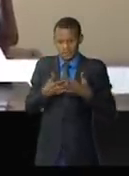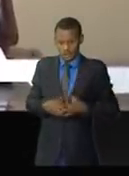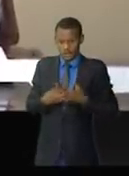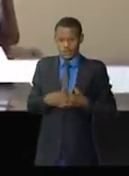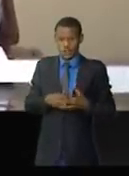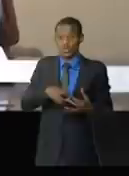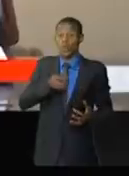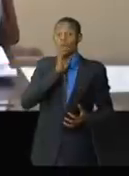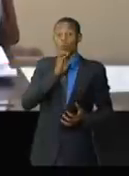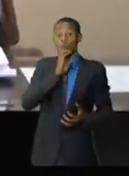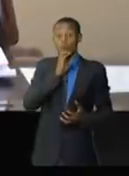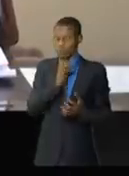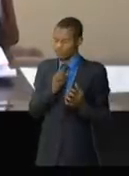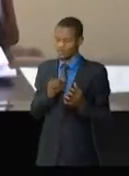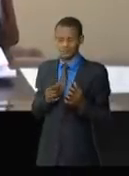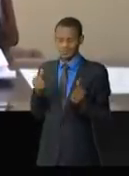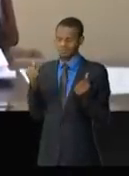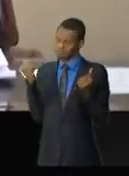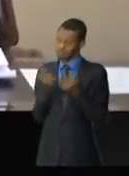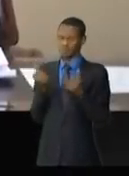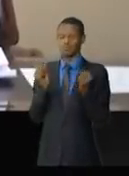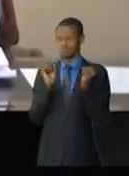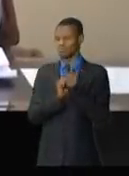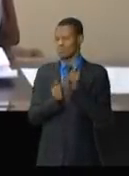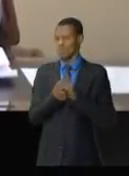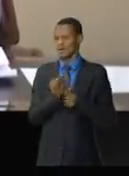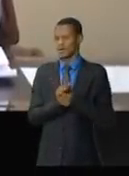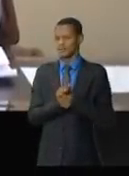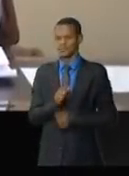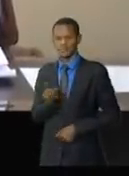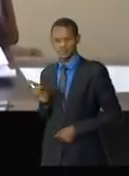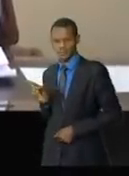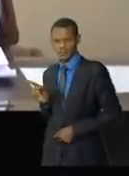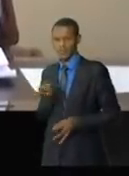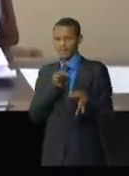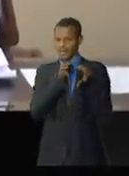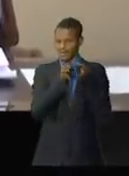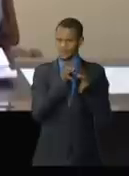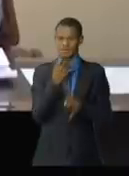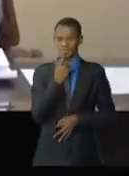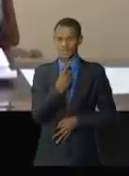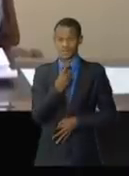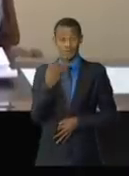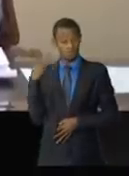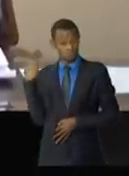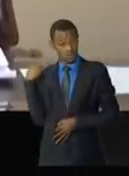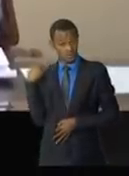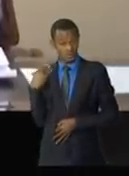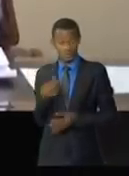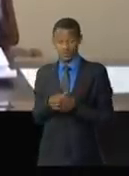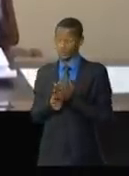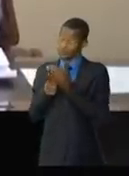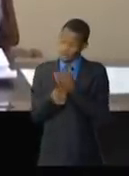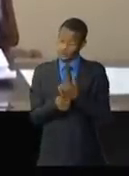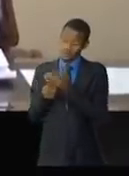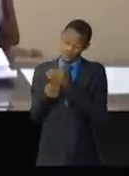que c'est très capital que l'on intervienne aujourd'hui et que l'on intervienne urgentement afin d'éviter les